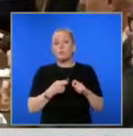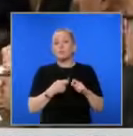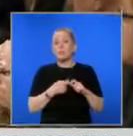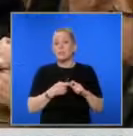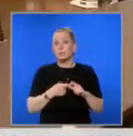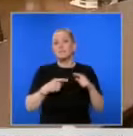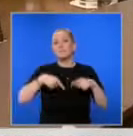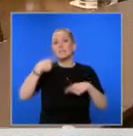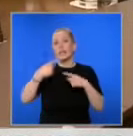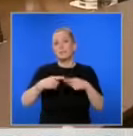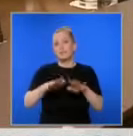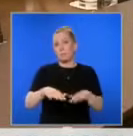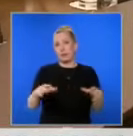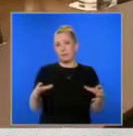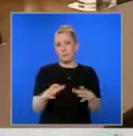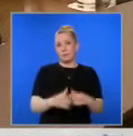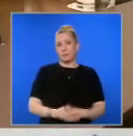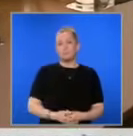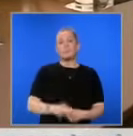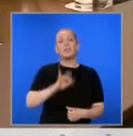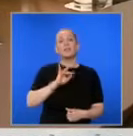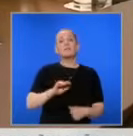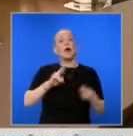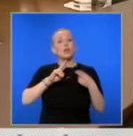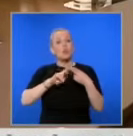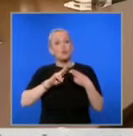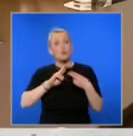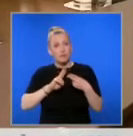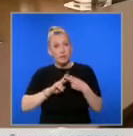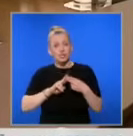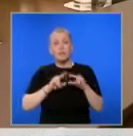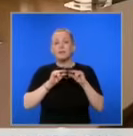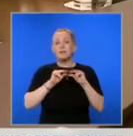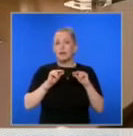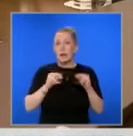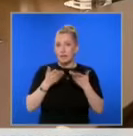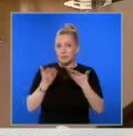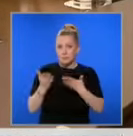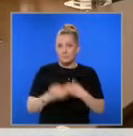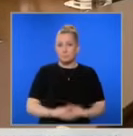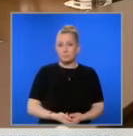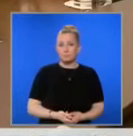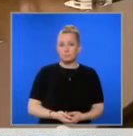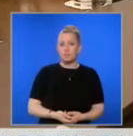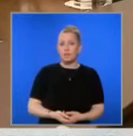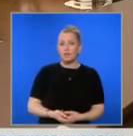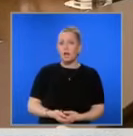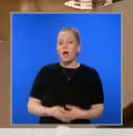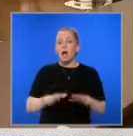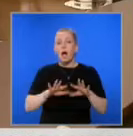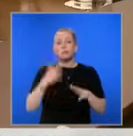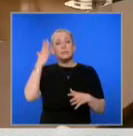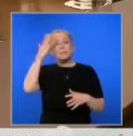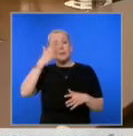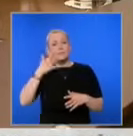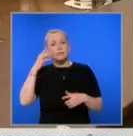следващ парламент. А Ивайло Вълчев даде метафорично обяснение на преговорите за ротацията. Ако си представим, че тези хора, които